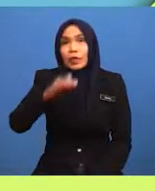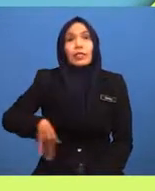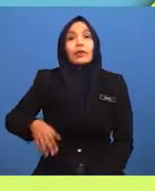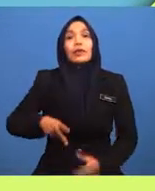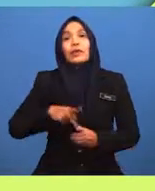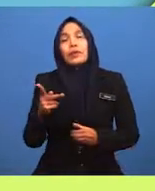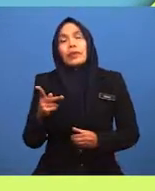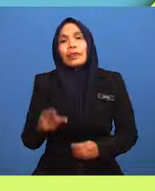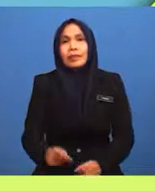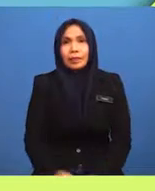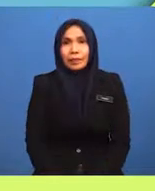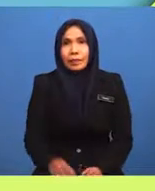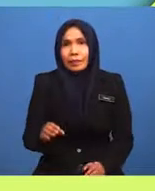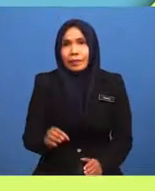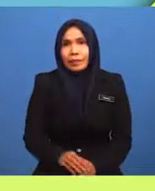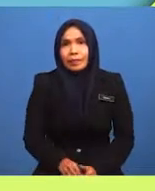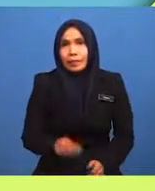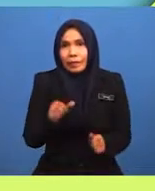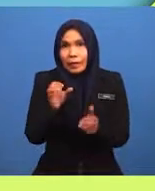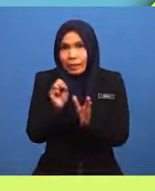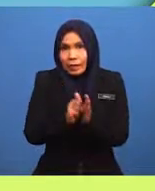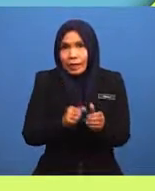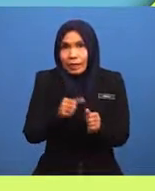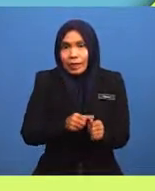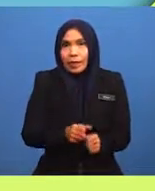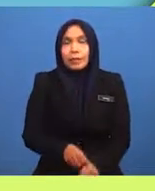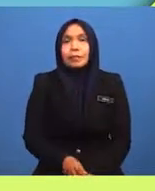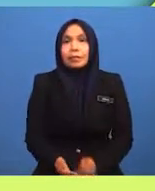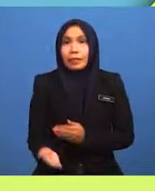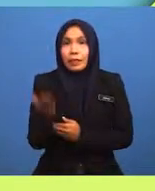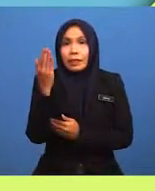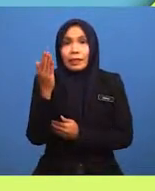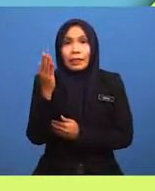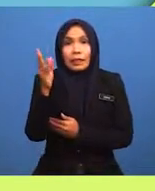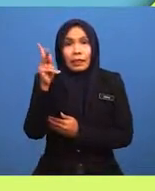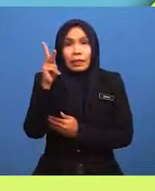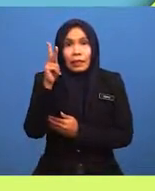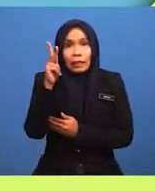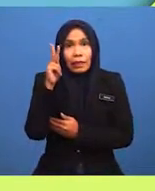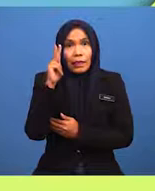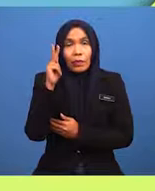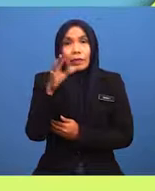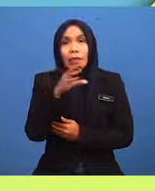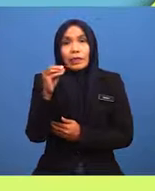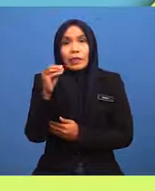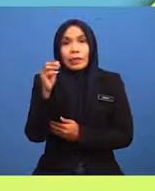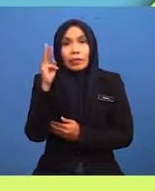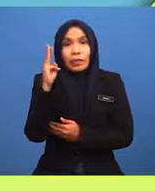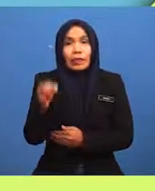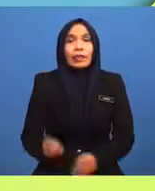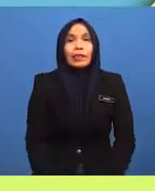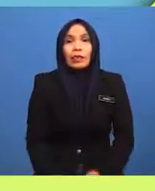C, setiap pagi, Kawin dan Wani mengucapkan selamat pagi kepada